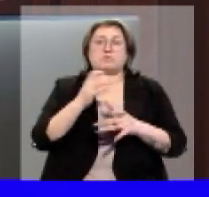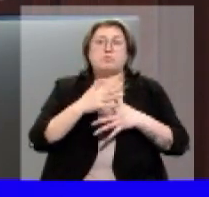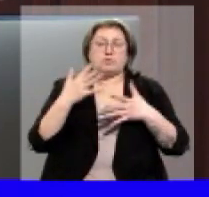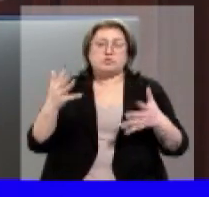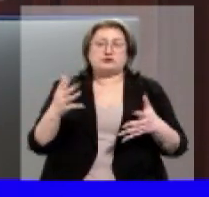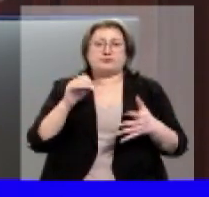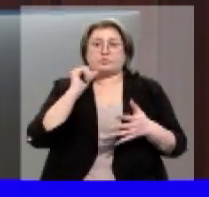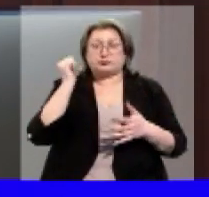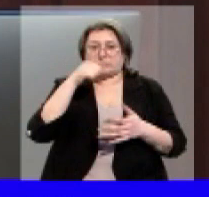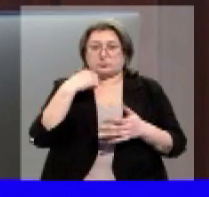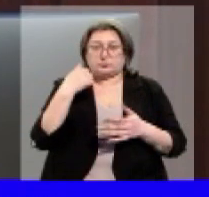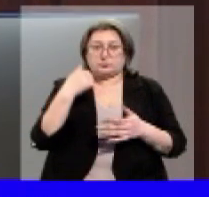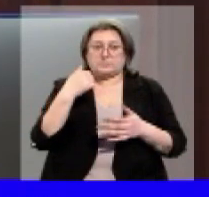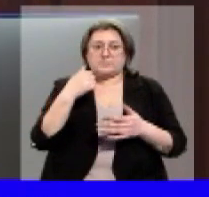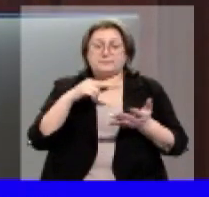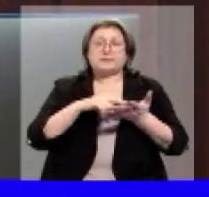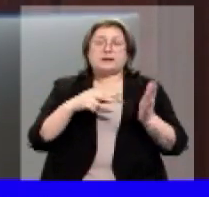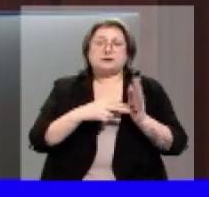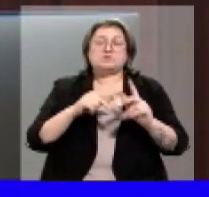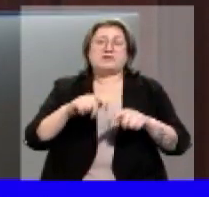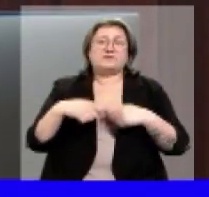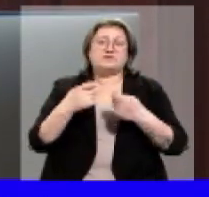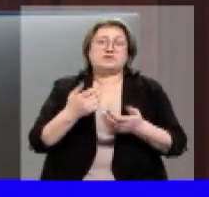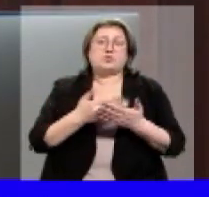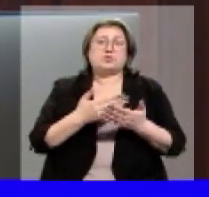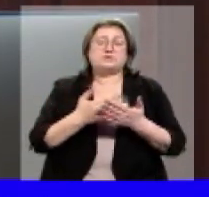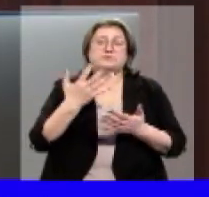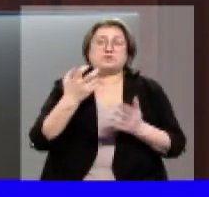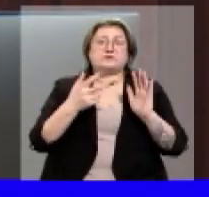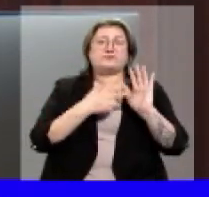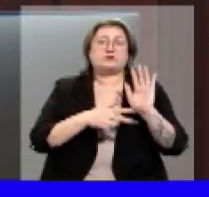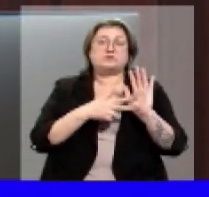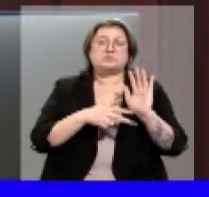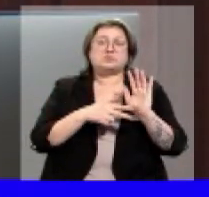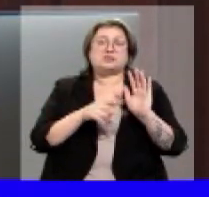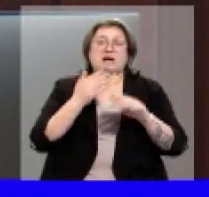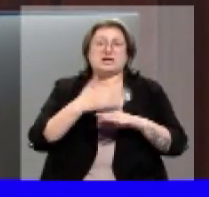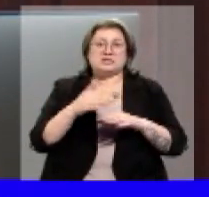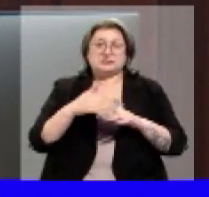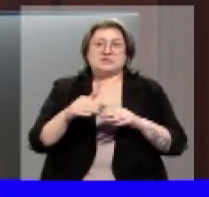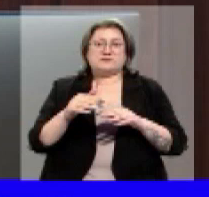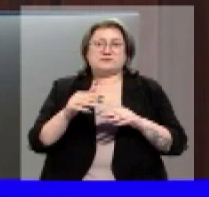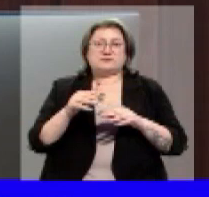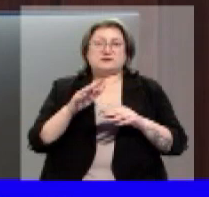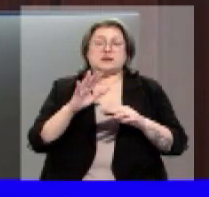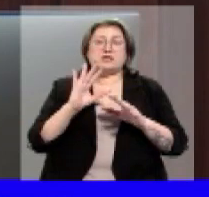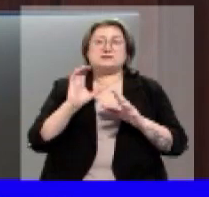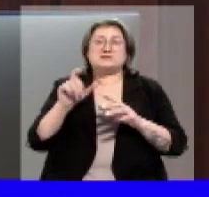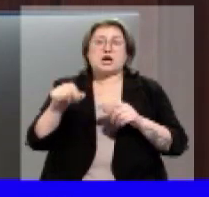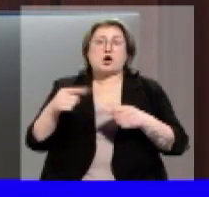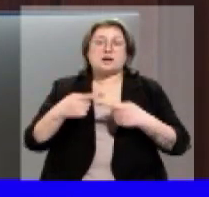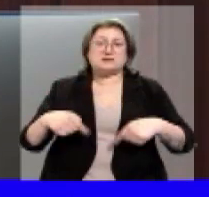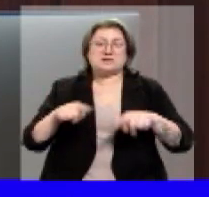больше прошлого года. Планируется выдать порядка 580 кредитов с